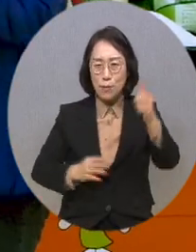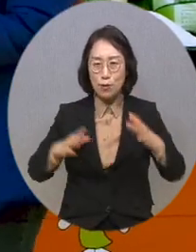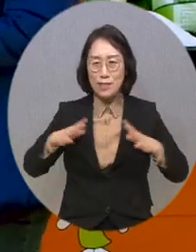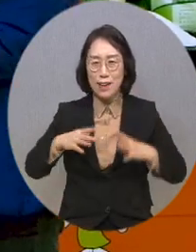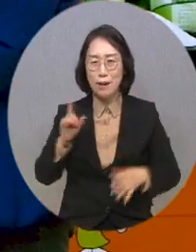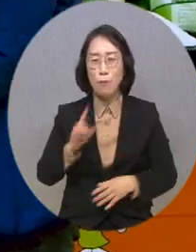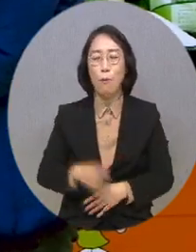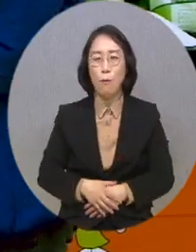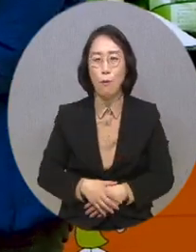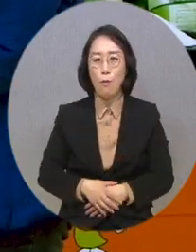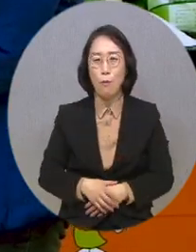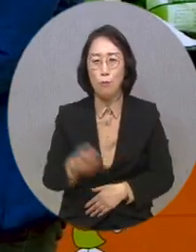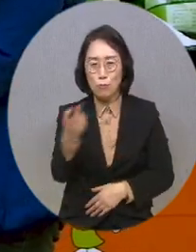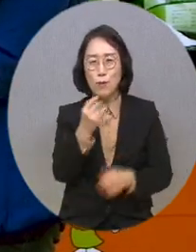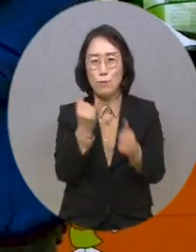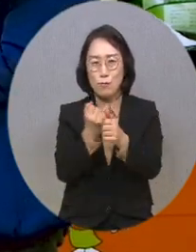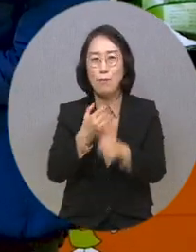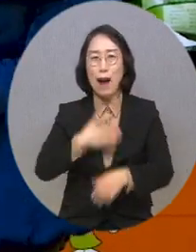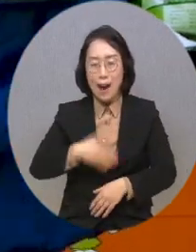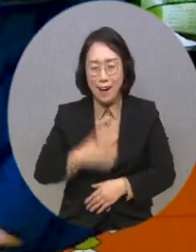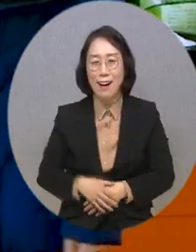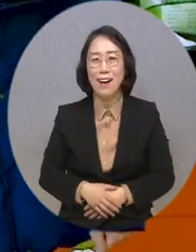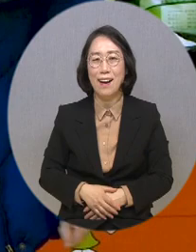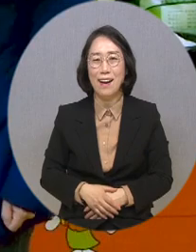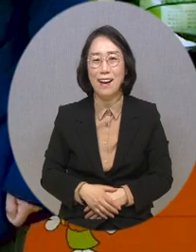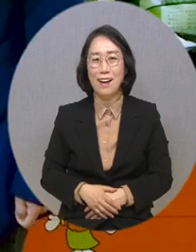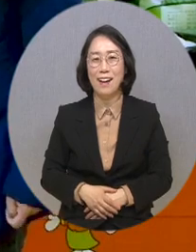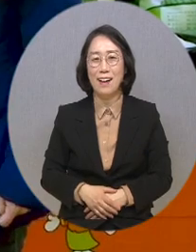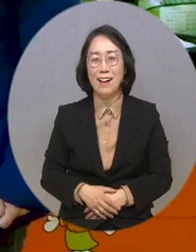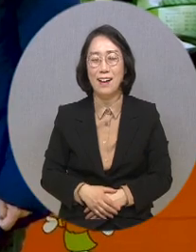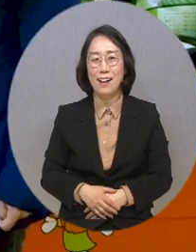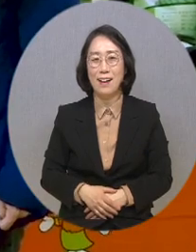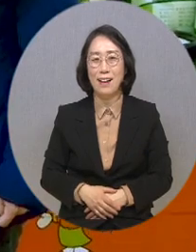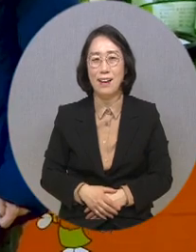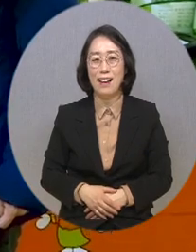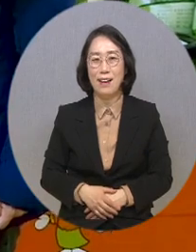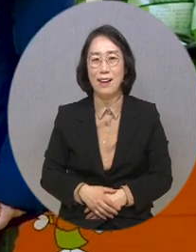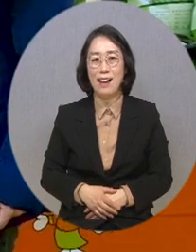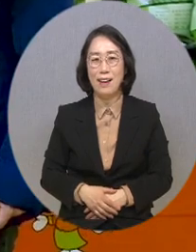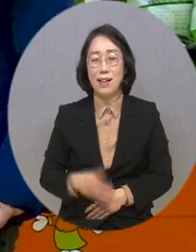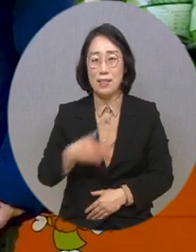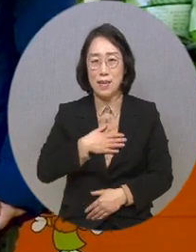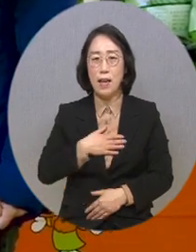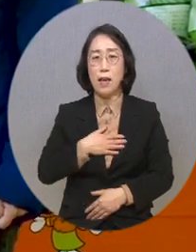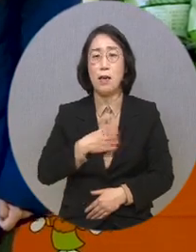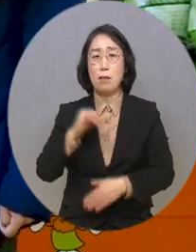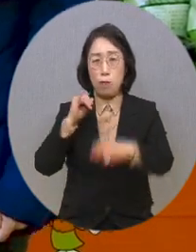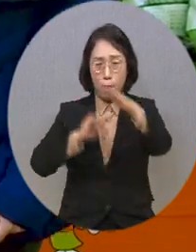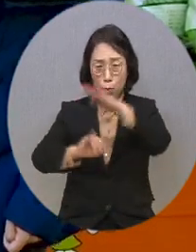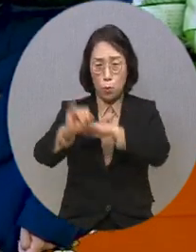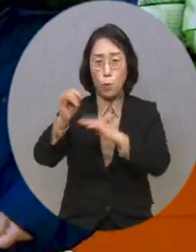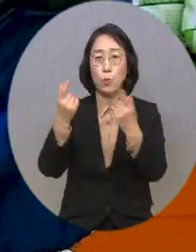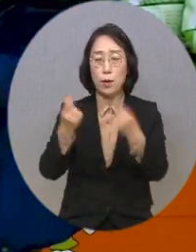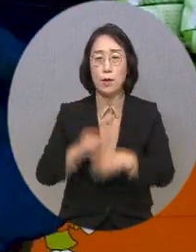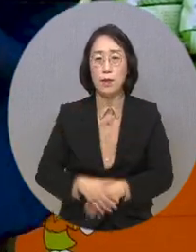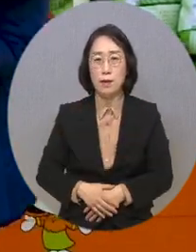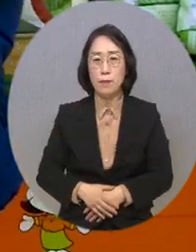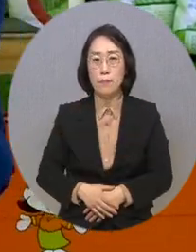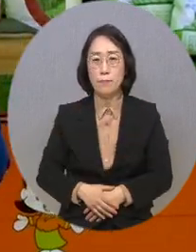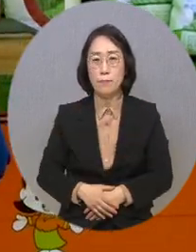누가 부부인지 모르나? 아, 그러니까, 대표의 아니에요. 그러니까. 대표나 다름없어. 아, 다름이 없다고. 네네. 그러면 네.